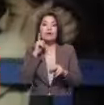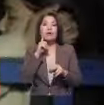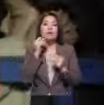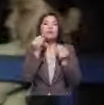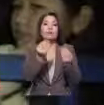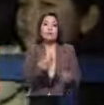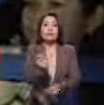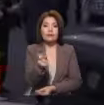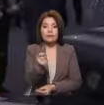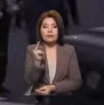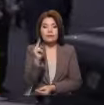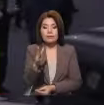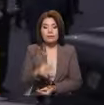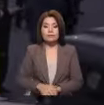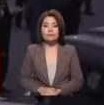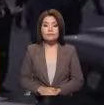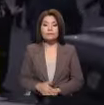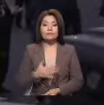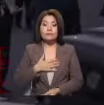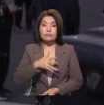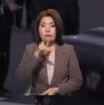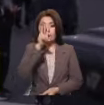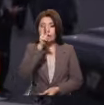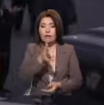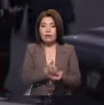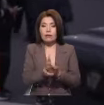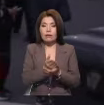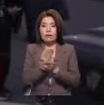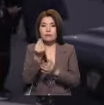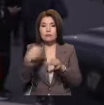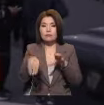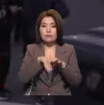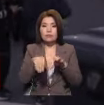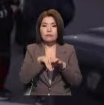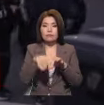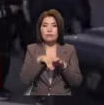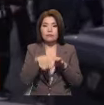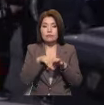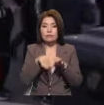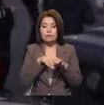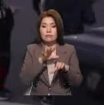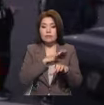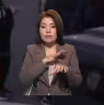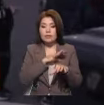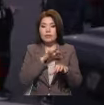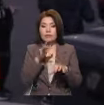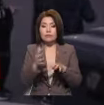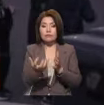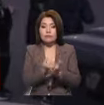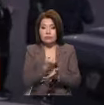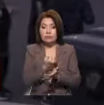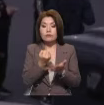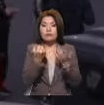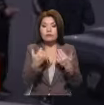кілт табысталды. Мен 3 жыл бойы ақша жинадым шотқа, депозитқа. Сол жинап,